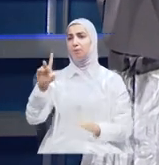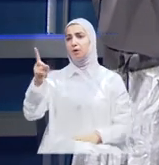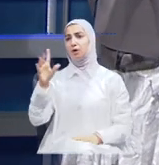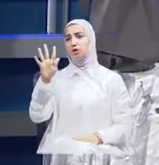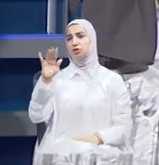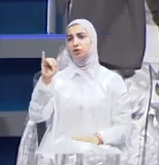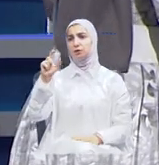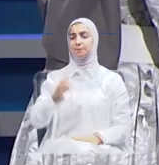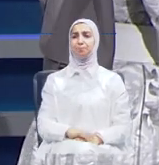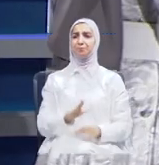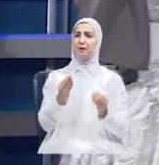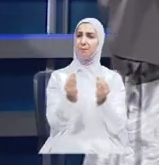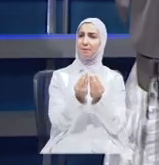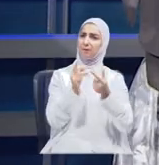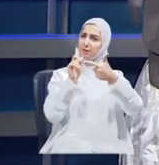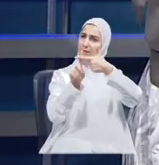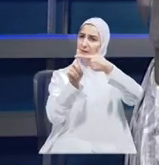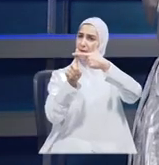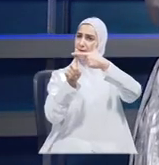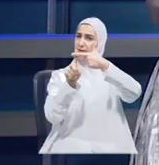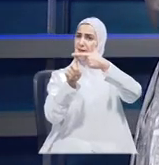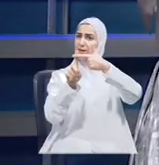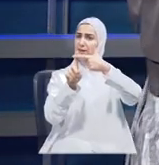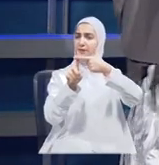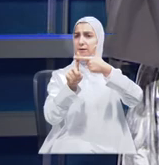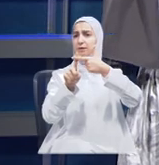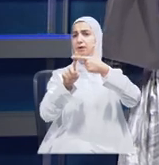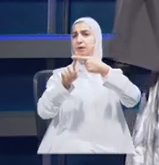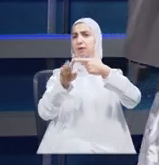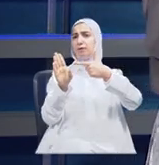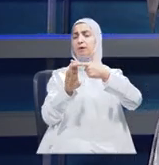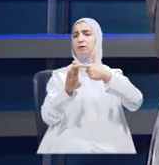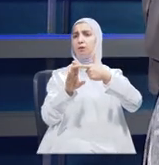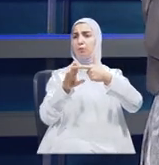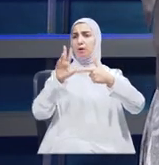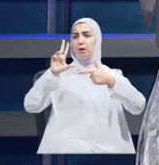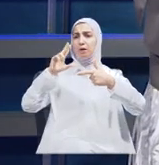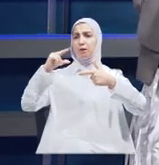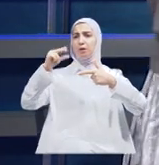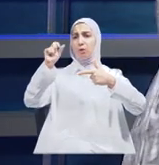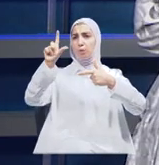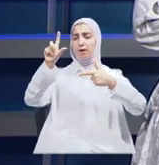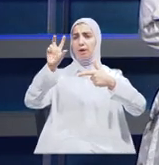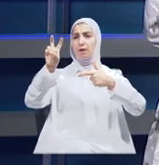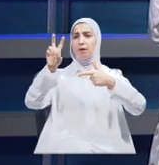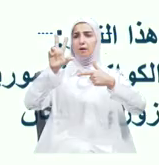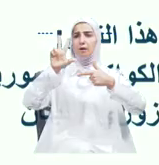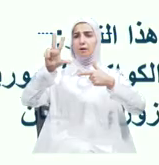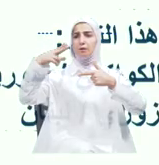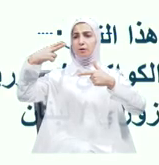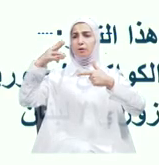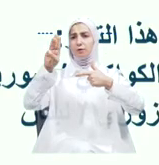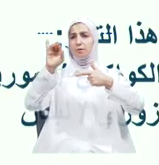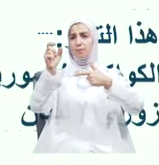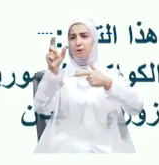الرابطة العثمانية، اعتبر بعض المفكرين العرب الدولة العثمانية تشكل امتداد للخلافة